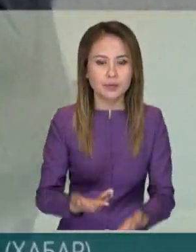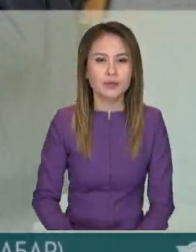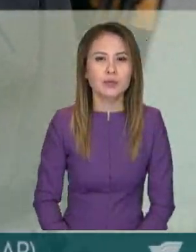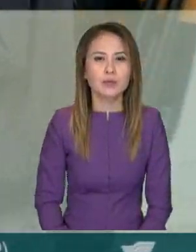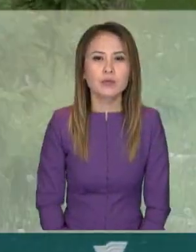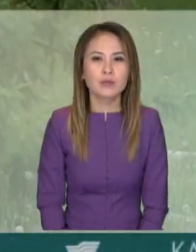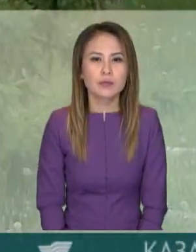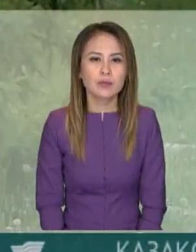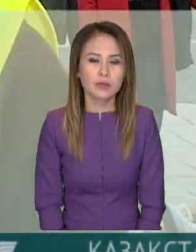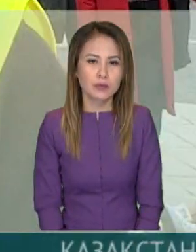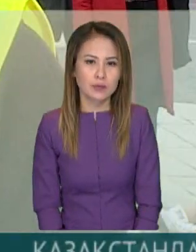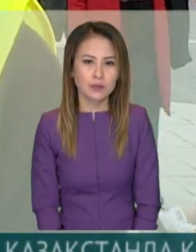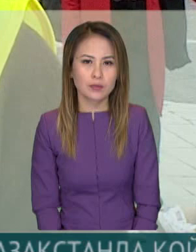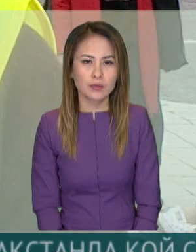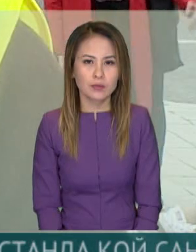ұйымдастырылады.